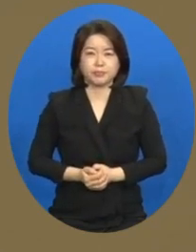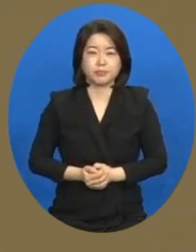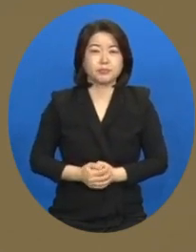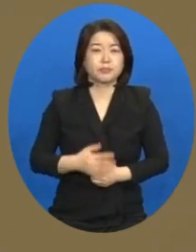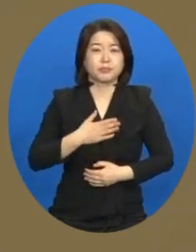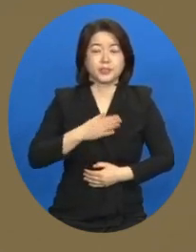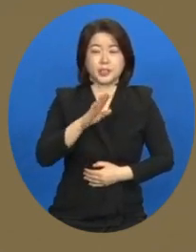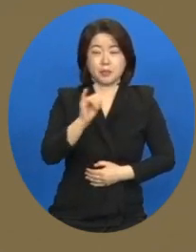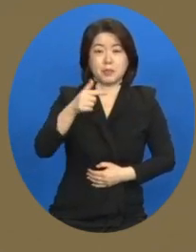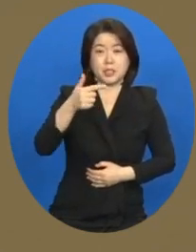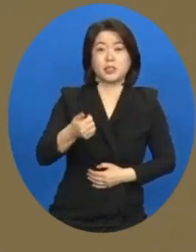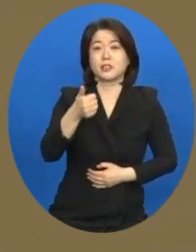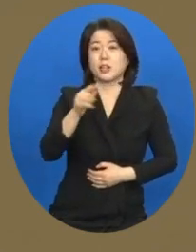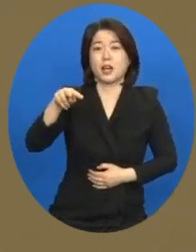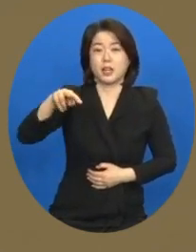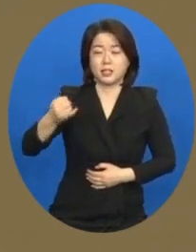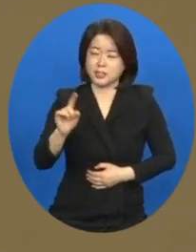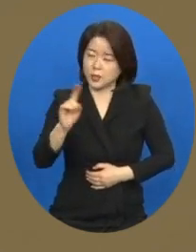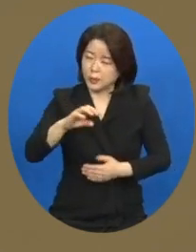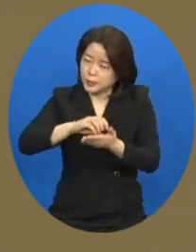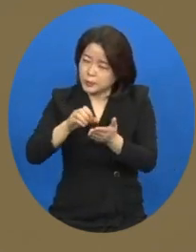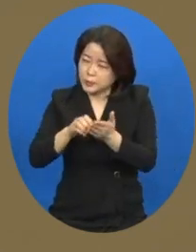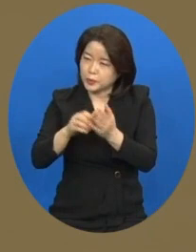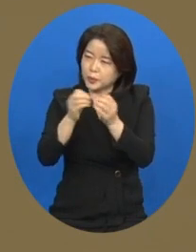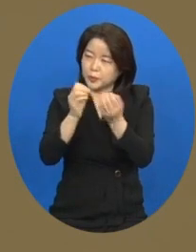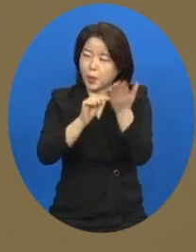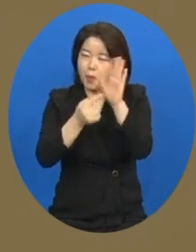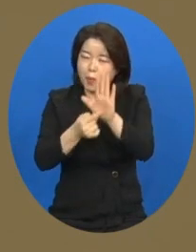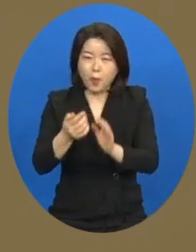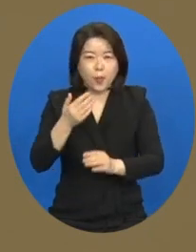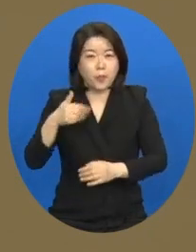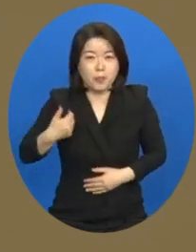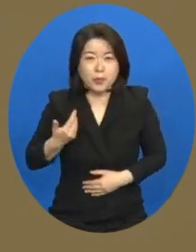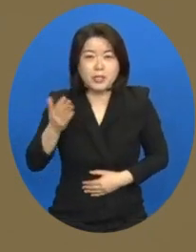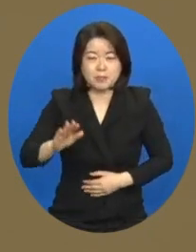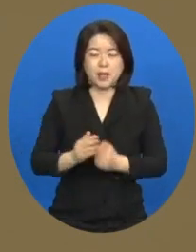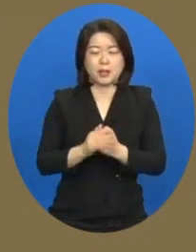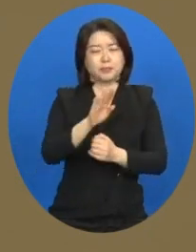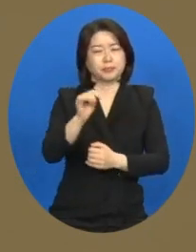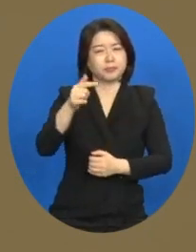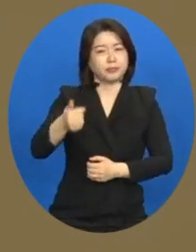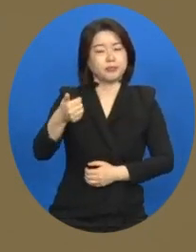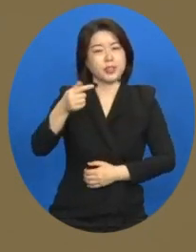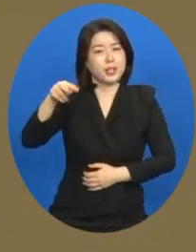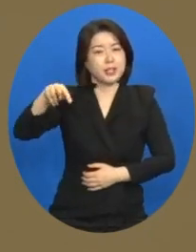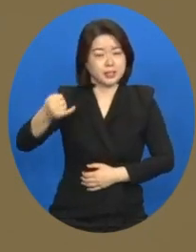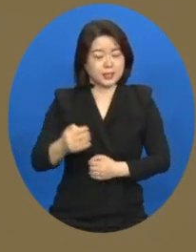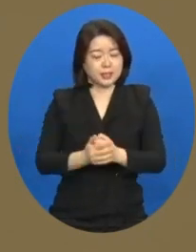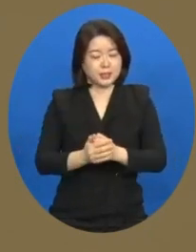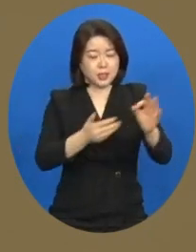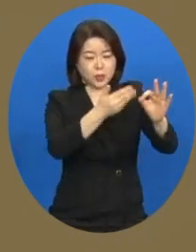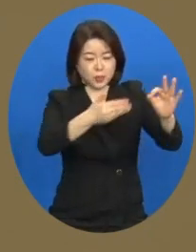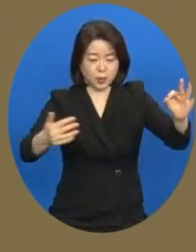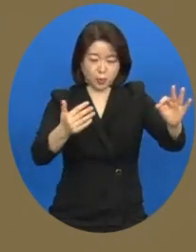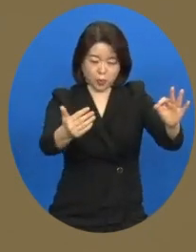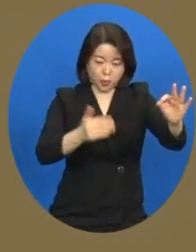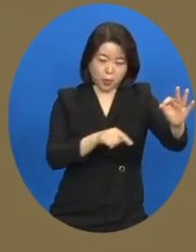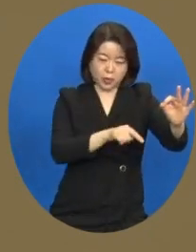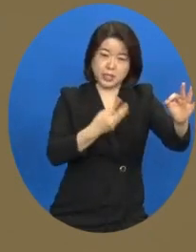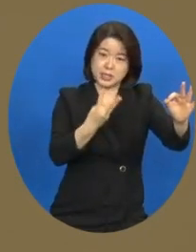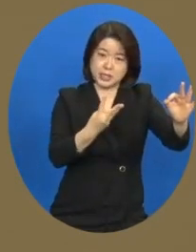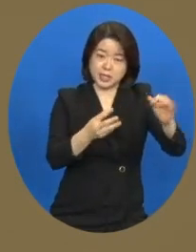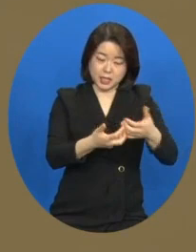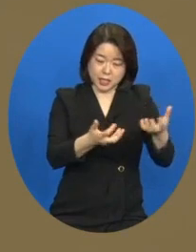제가 비느하스의 심정을 어느 정도쯤 표현했는지 모르지만 비느하스는 정말 그 요단 동쪽변 세 지파를